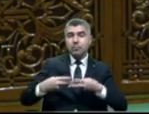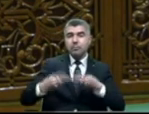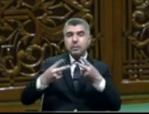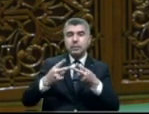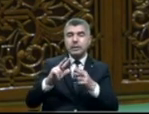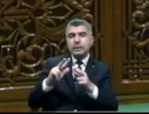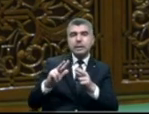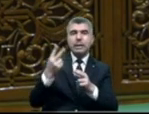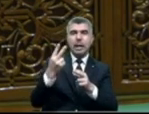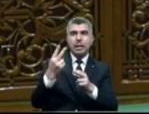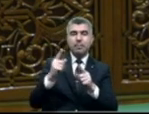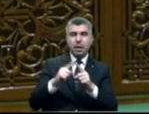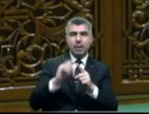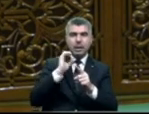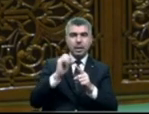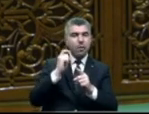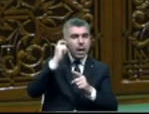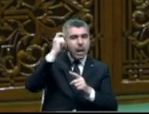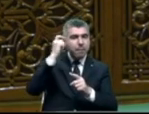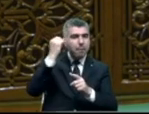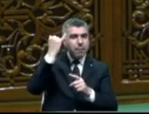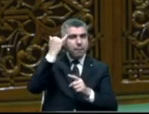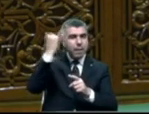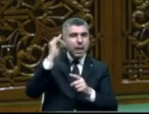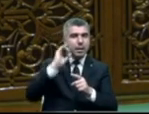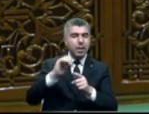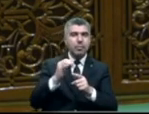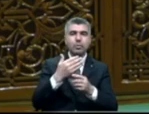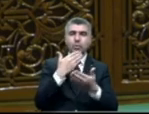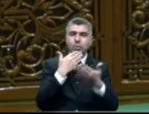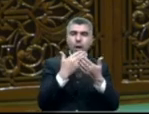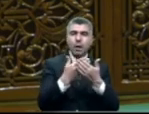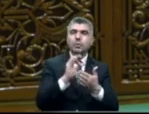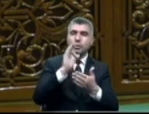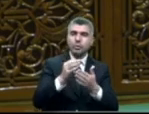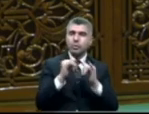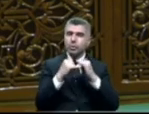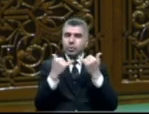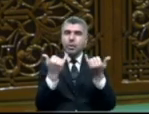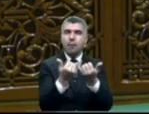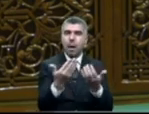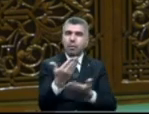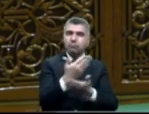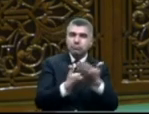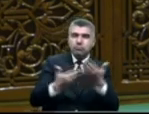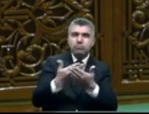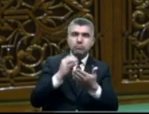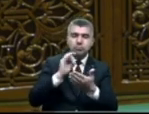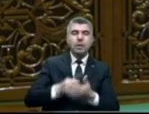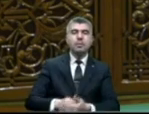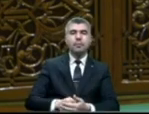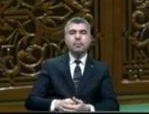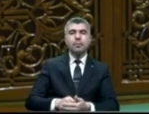جوج، وهذا اليوتيس جوج اللي فعلا الافكار ديالكم كنشكركم اللي عبرتوا فيها في واحد العدد ديال الاجتماعات مع المهنيين اللي كتاخذ بعين